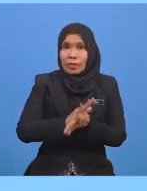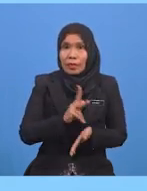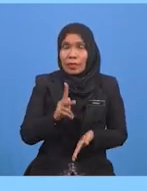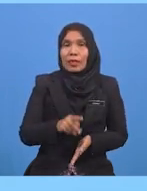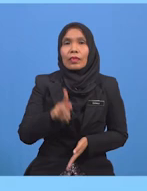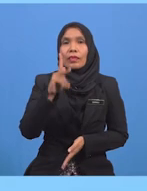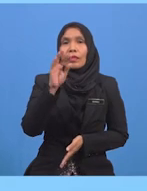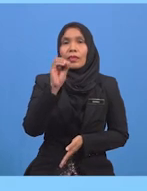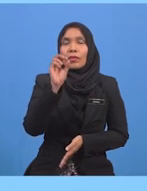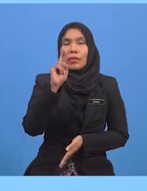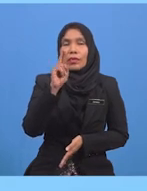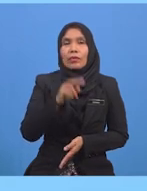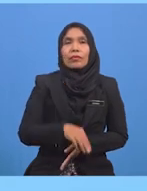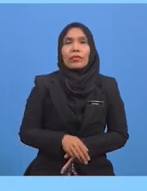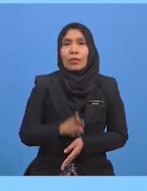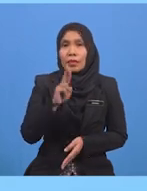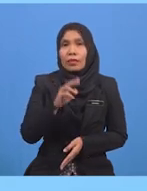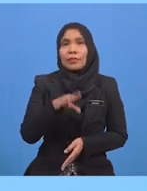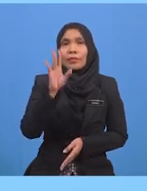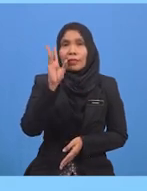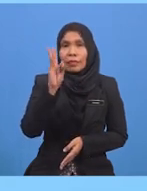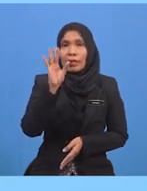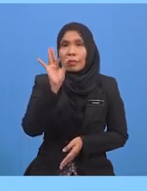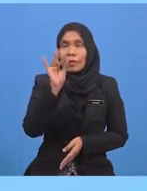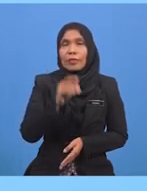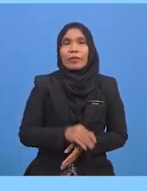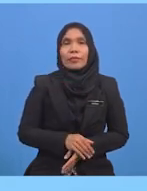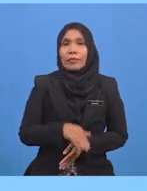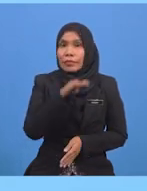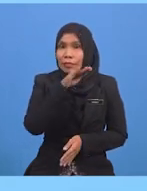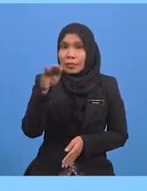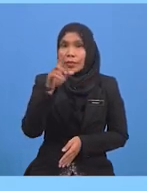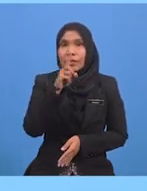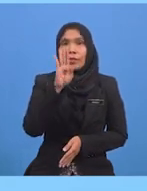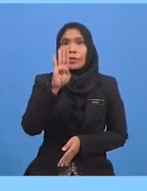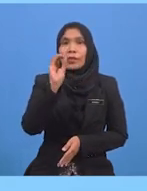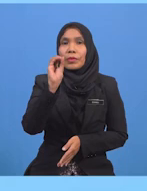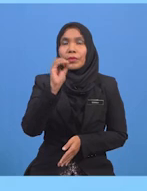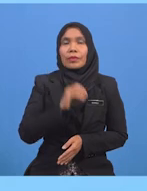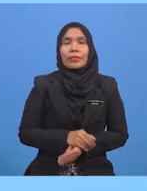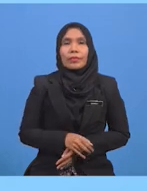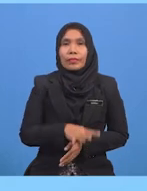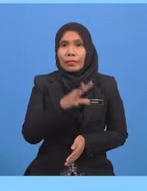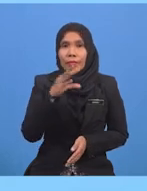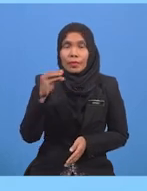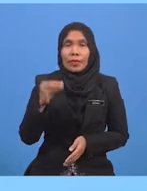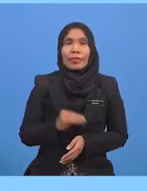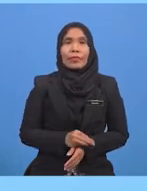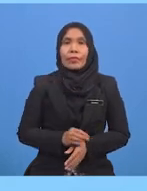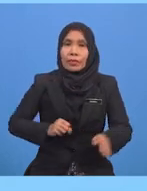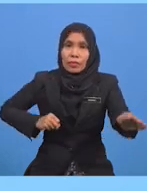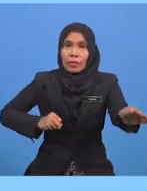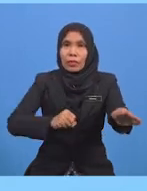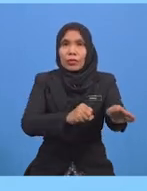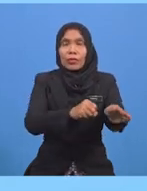dengan 68 per 140. Dan sudut